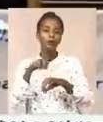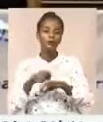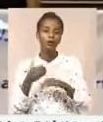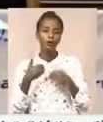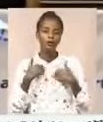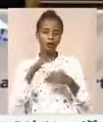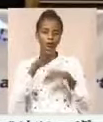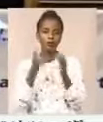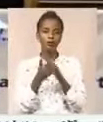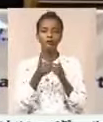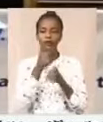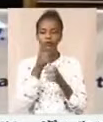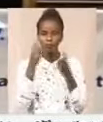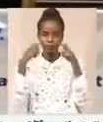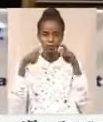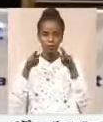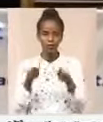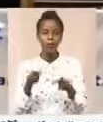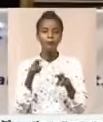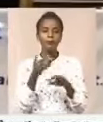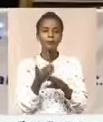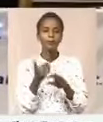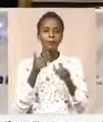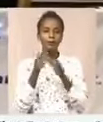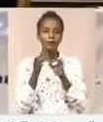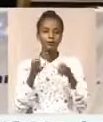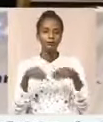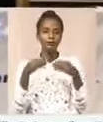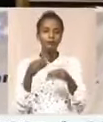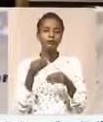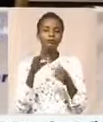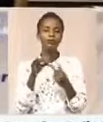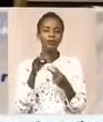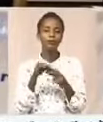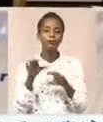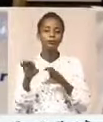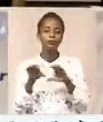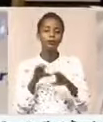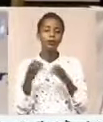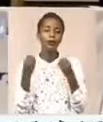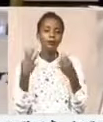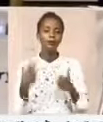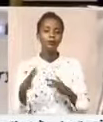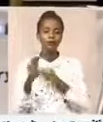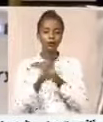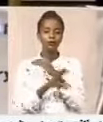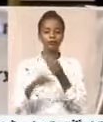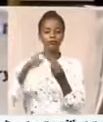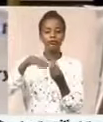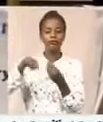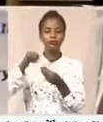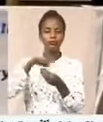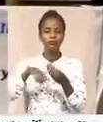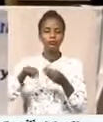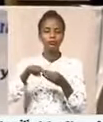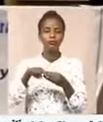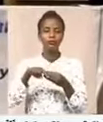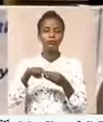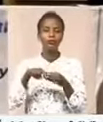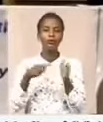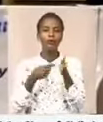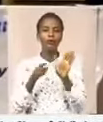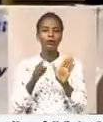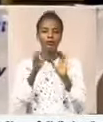አጠቃላይ ሂደት የታዘበበት አስመልክቶ ቅድመ መግለጫ ሰጥቷል። ምርጫው በተከናወነባቸው በአብዛኞቹ የአገሪቱ አካባቢዎችም